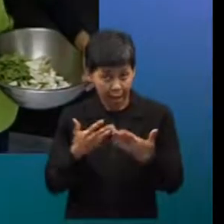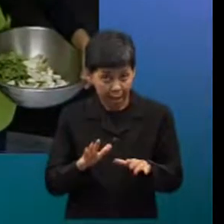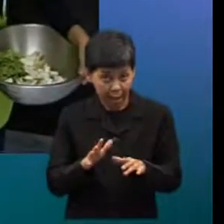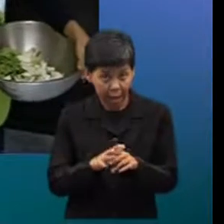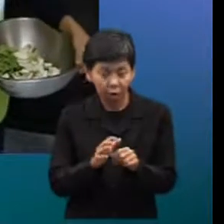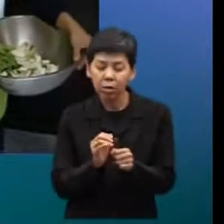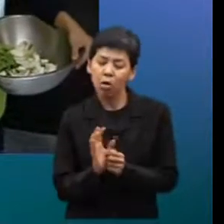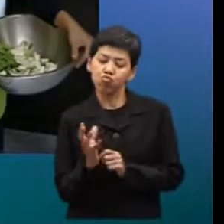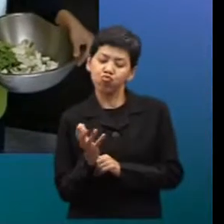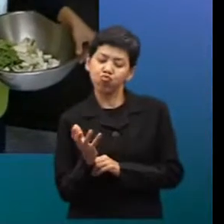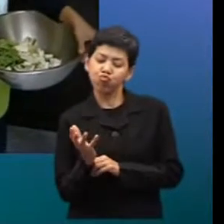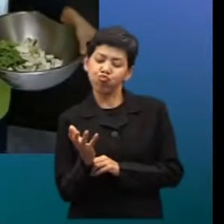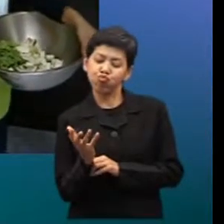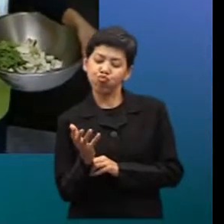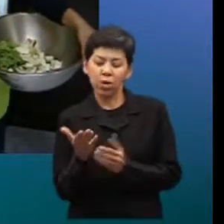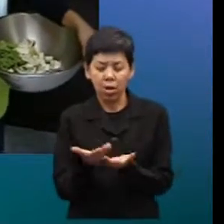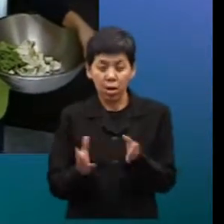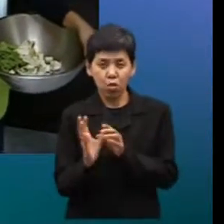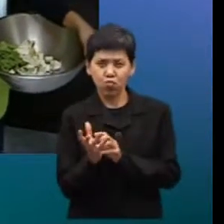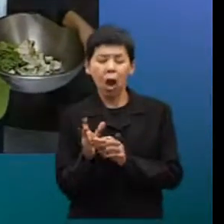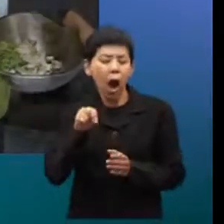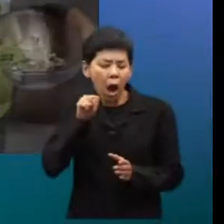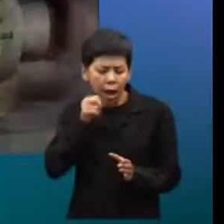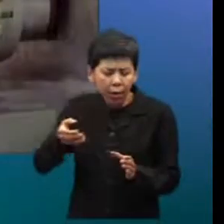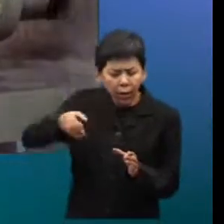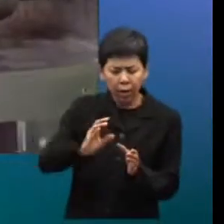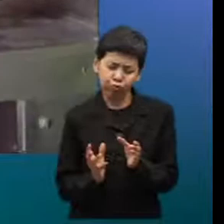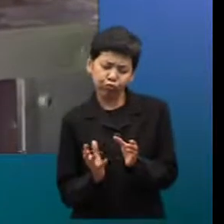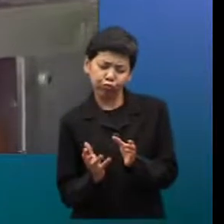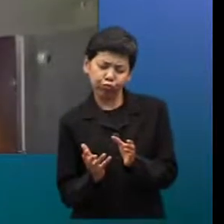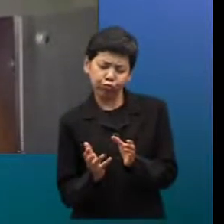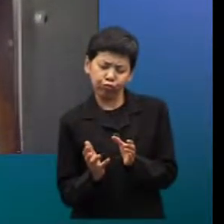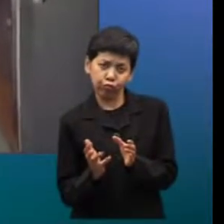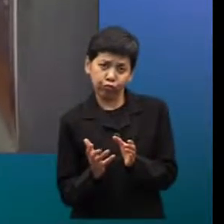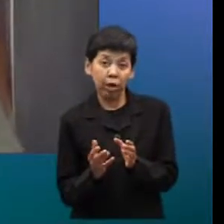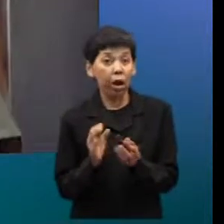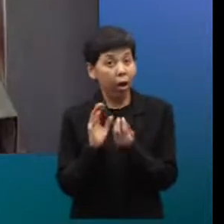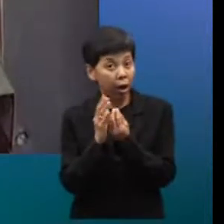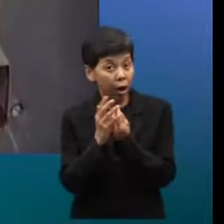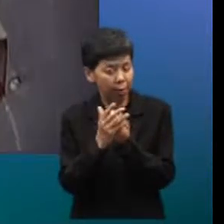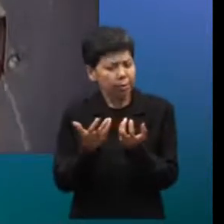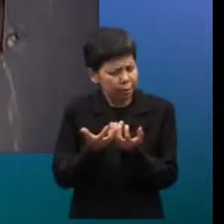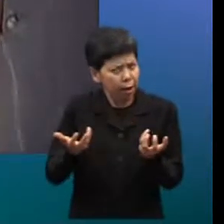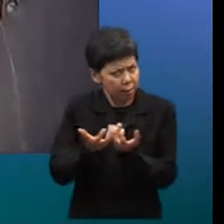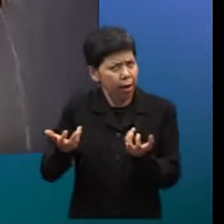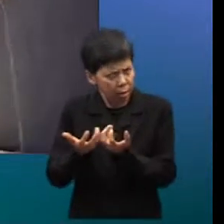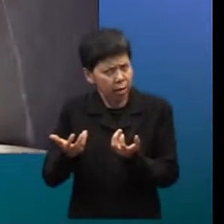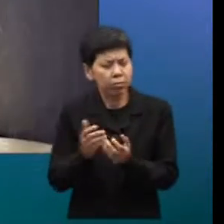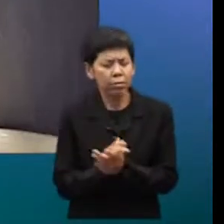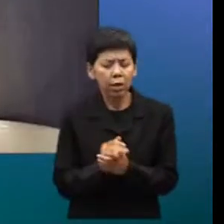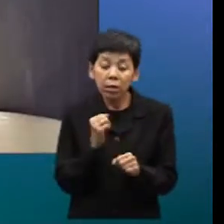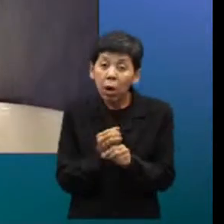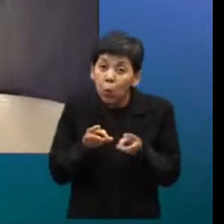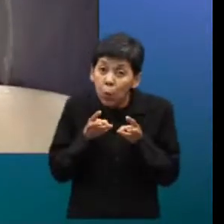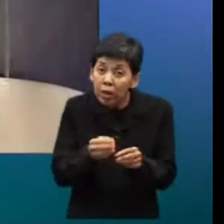เสร็จแล้วก็นำไปเข้าเครื่องปั่นขณะปั่นก็เติมน้ำลงไปด้วยเล็กน้อยผักแต่ละชนิดให้แยกกันปั่นนะ